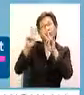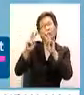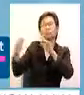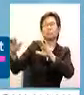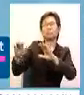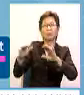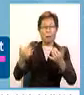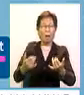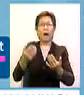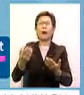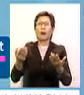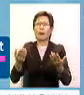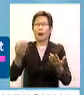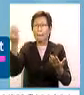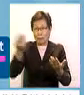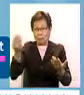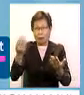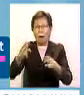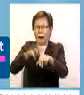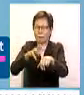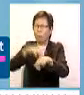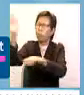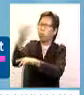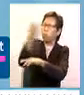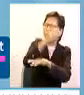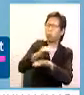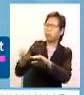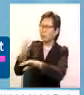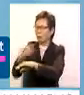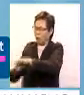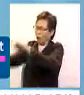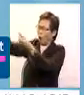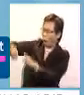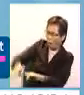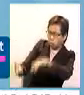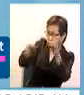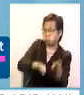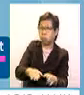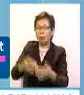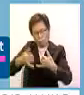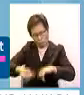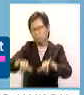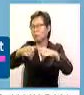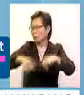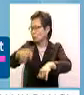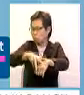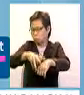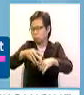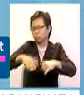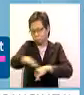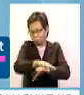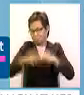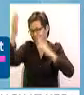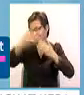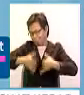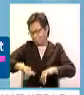Secara amnya, buat masa kini, amaran angin kencang serta laut bergelora masih lagi berkuat kuasa di rantau negara kita. Dan